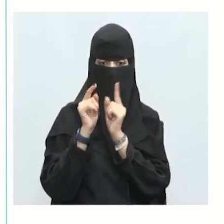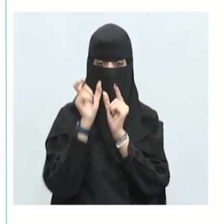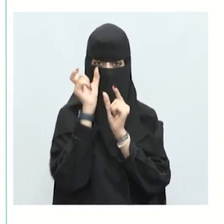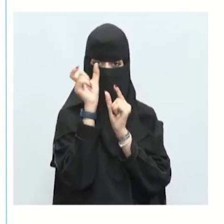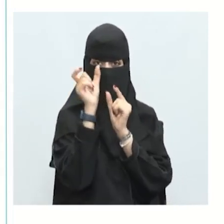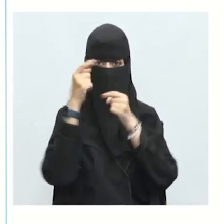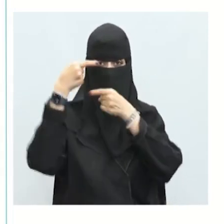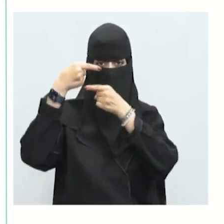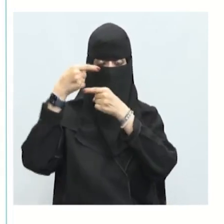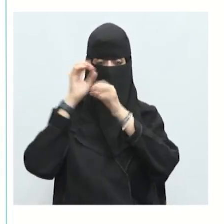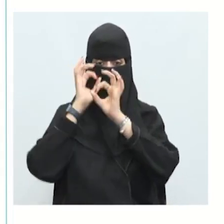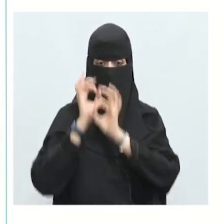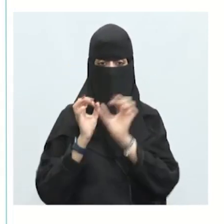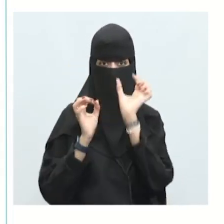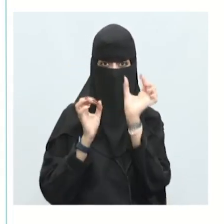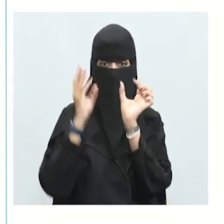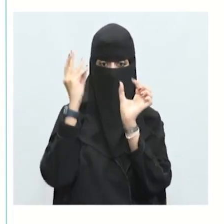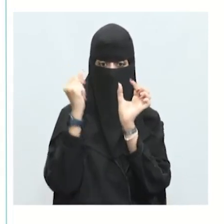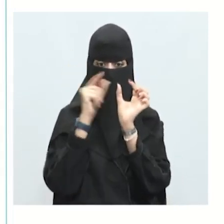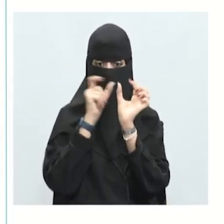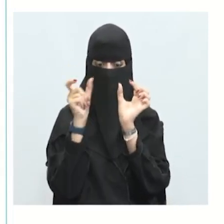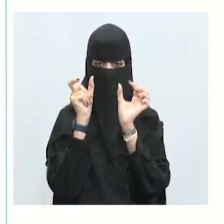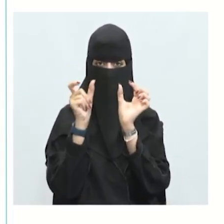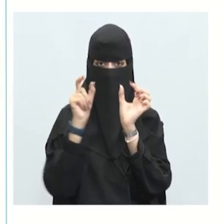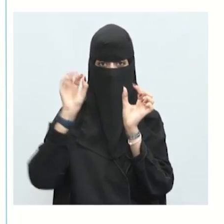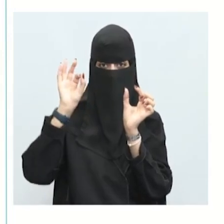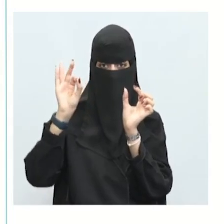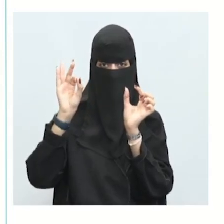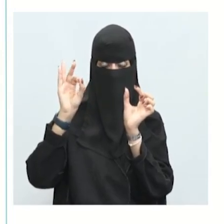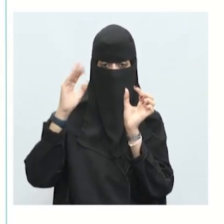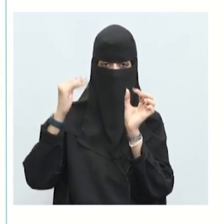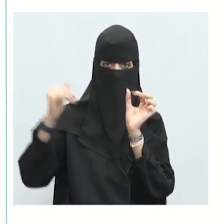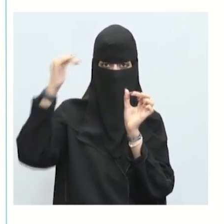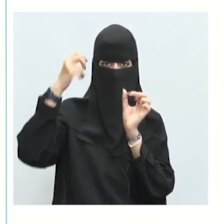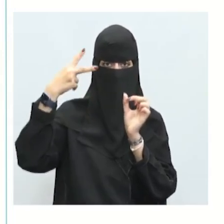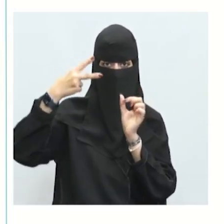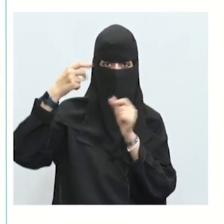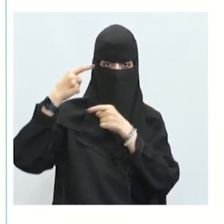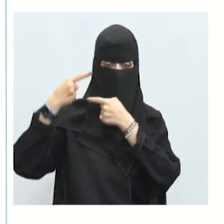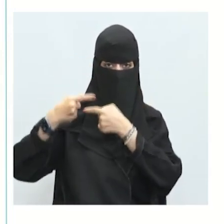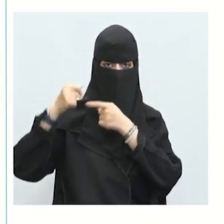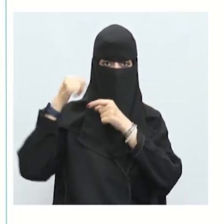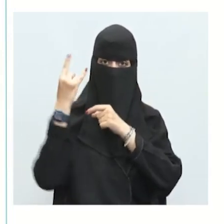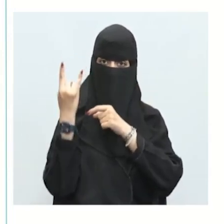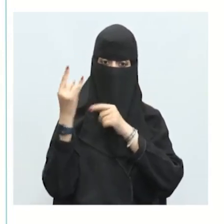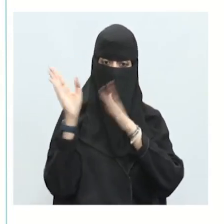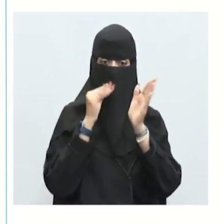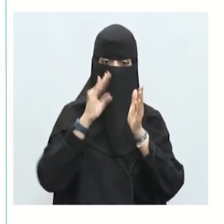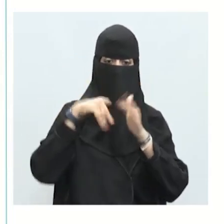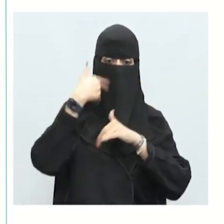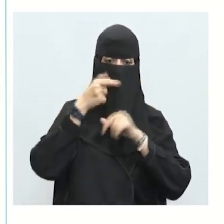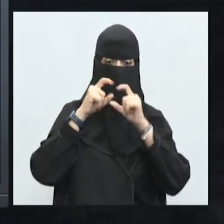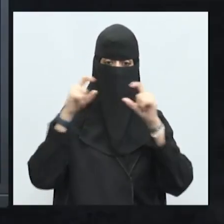يتم ادخاله فعندنا هنا اف جريد اكبر من او تساوي العشره ثم